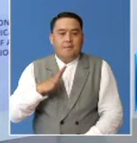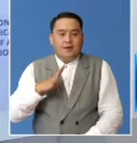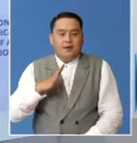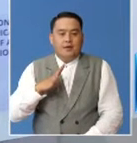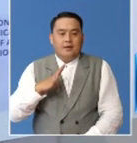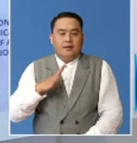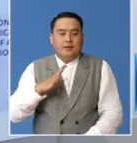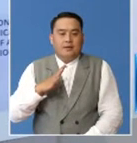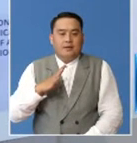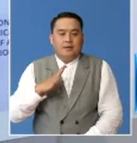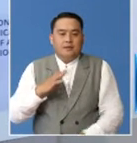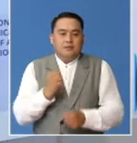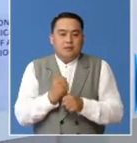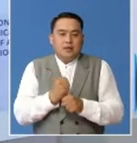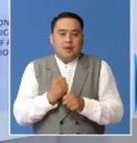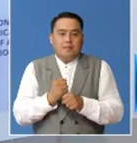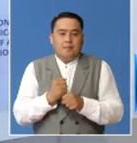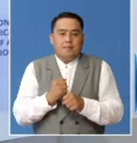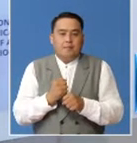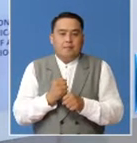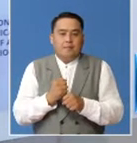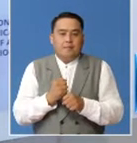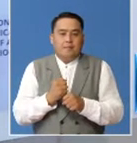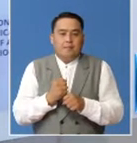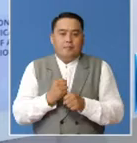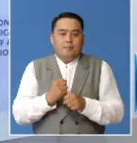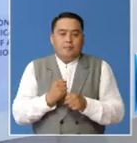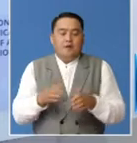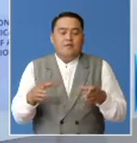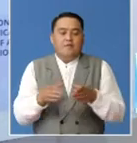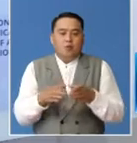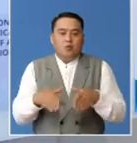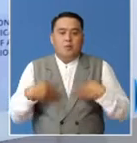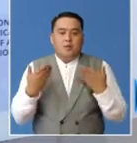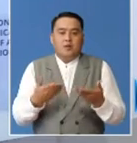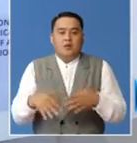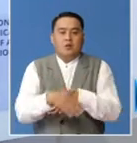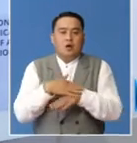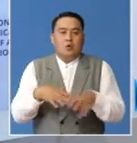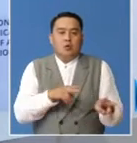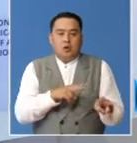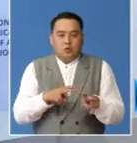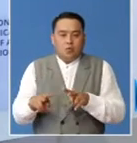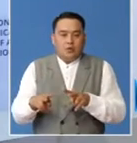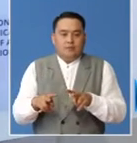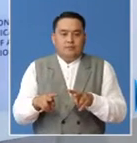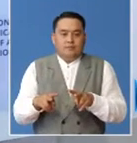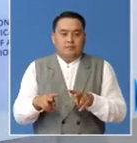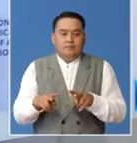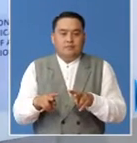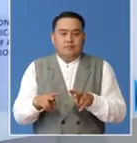и приложение фонда «Народный контроль». И она в